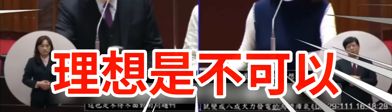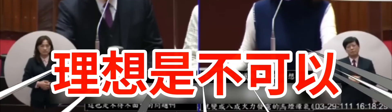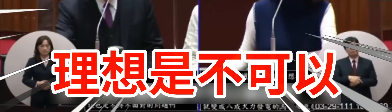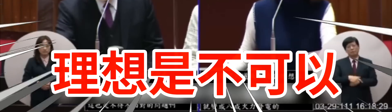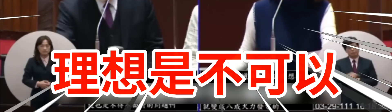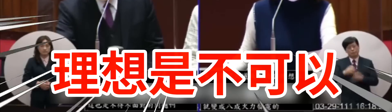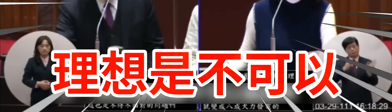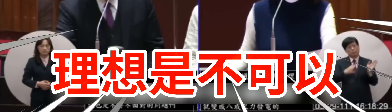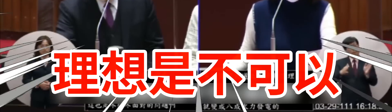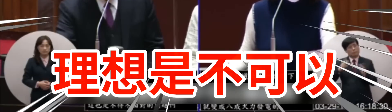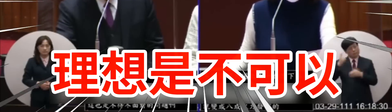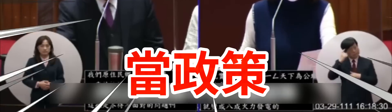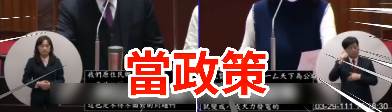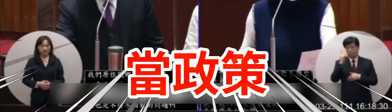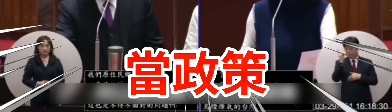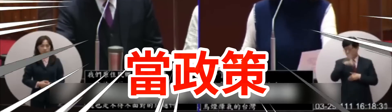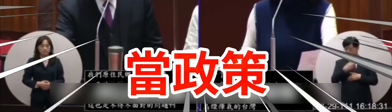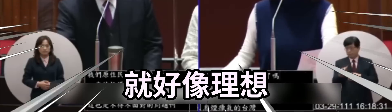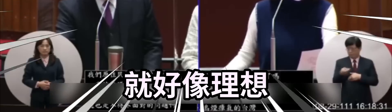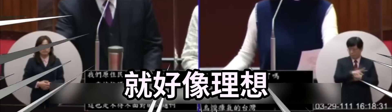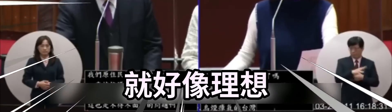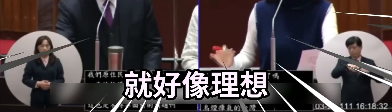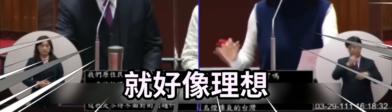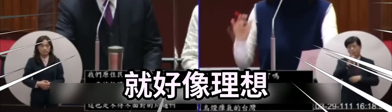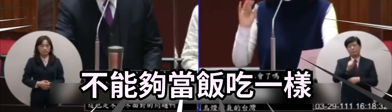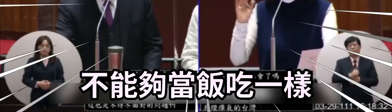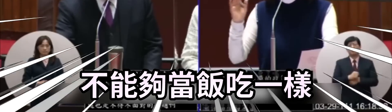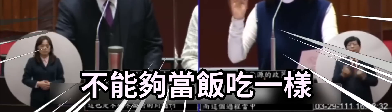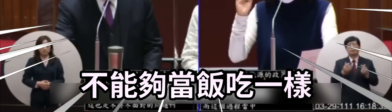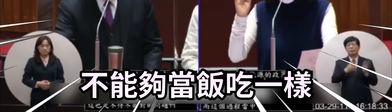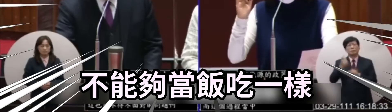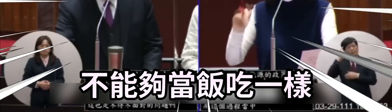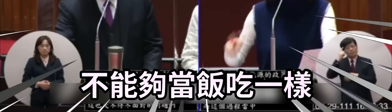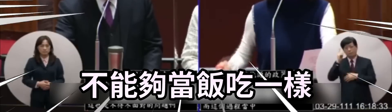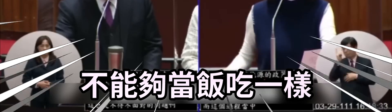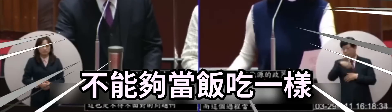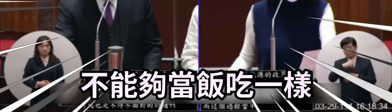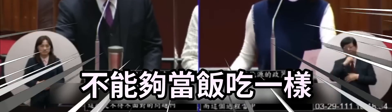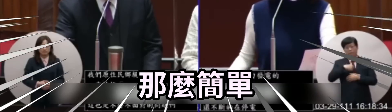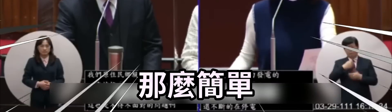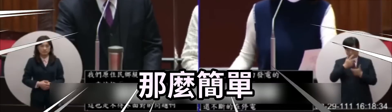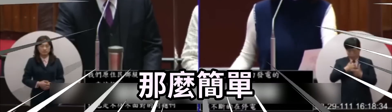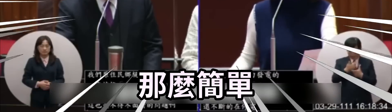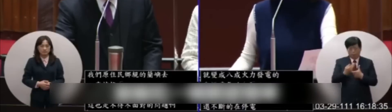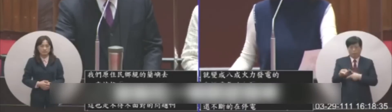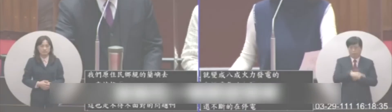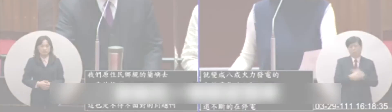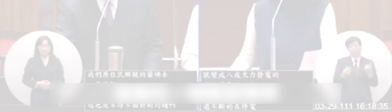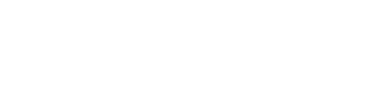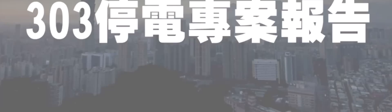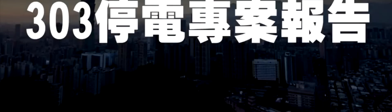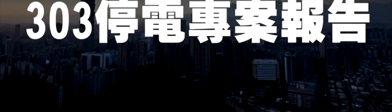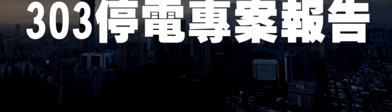理想是不可以当政策，就好像理想不能够当饭吃一样，那么简单。